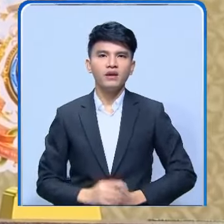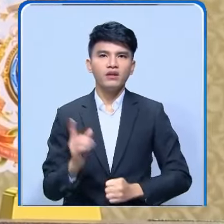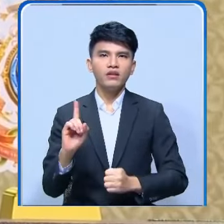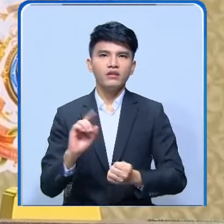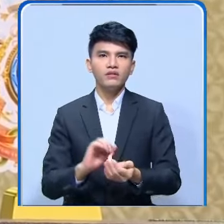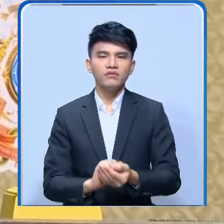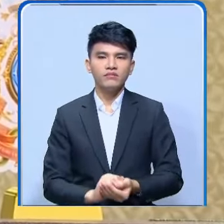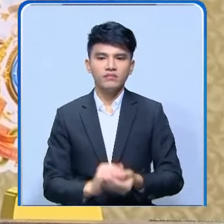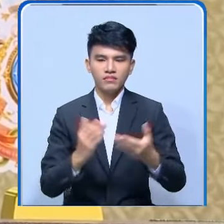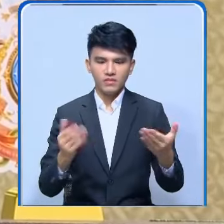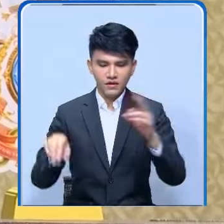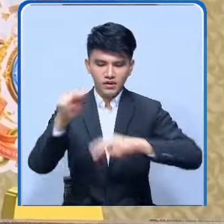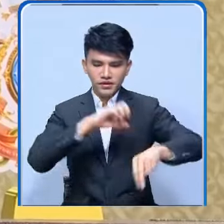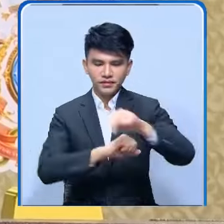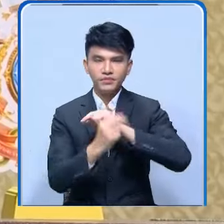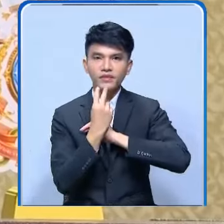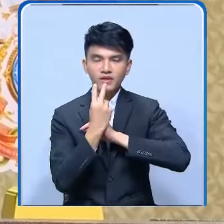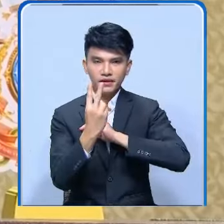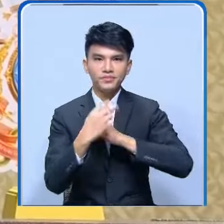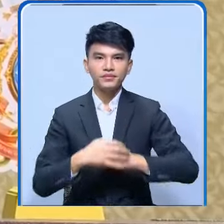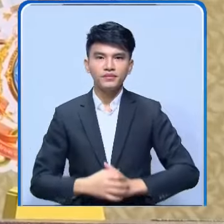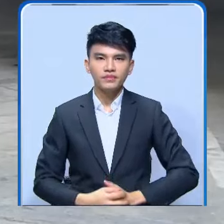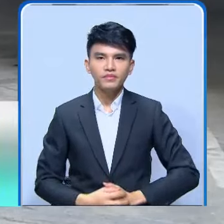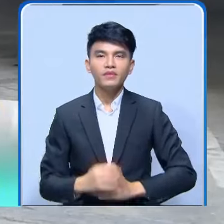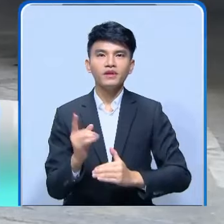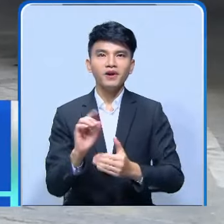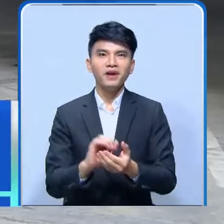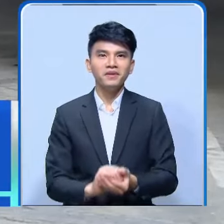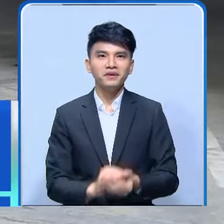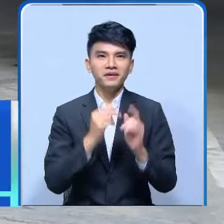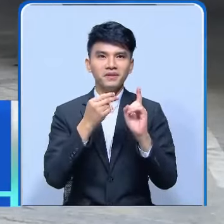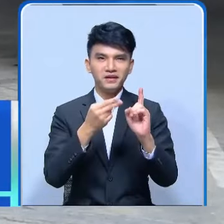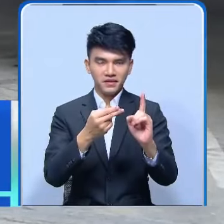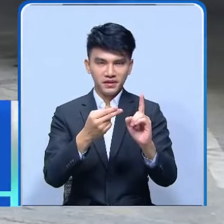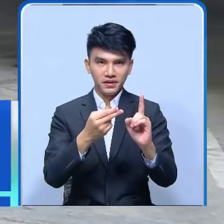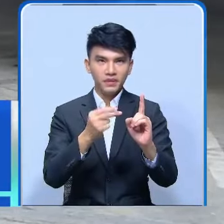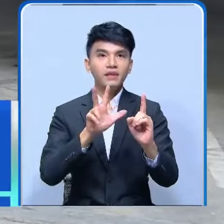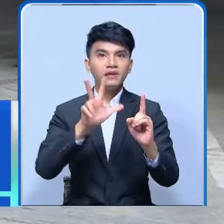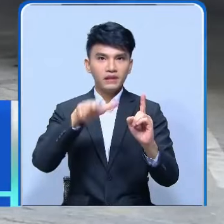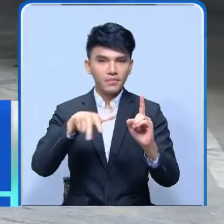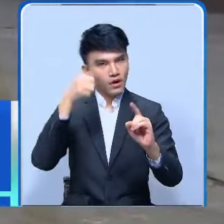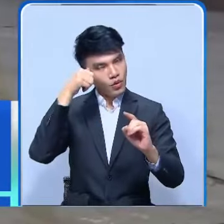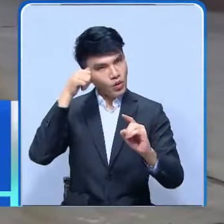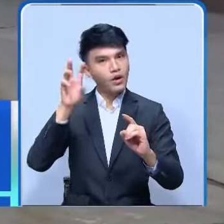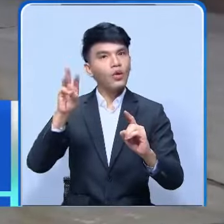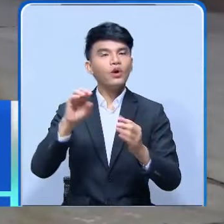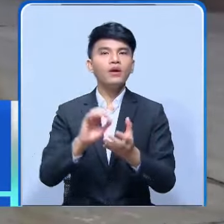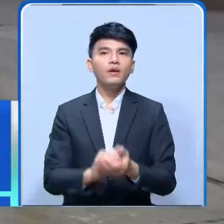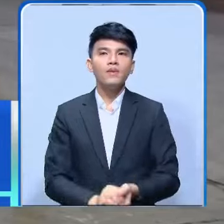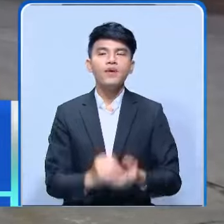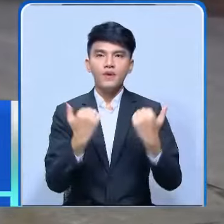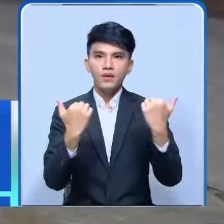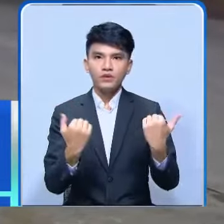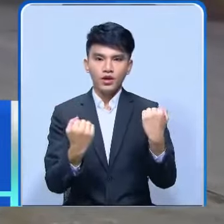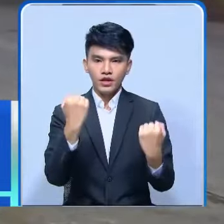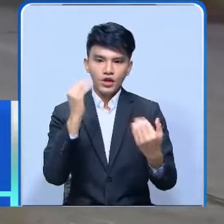ได้สั่งการให้ตรวจสอบรถ CNG และ NGV 13,000 คันวางกรอบ60วันพร้อมกับให้มีการหยุดเดินรถ